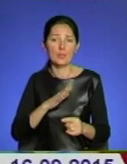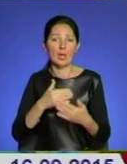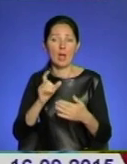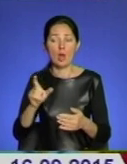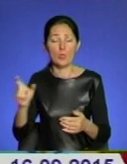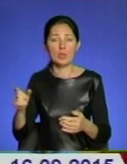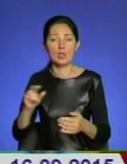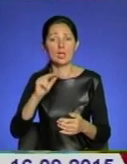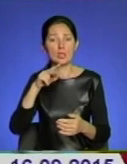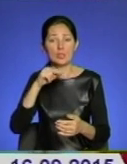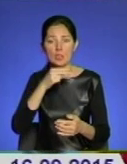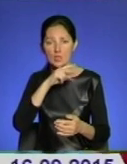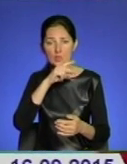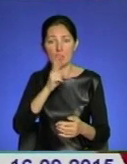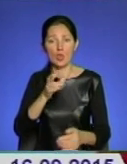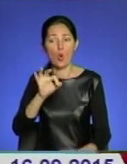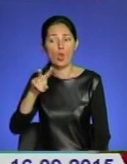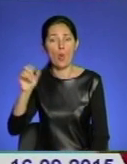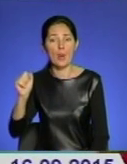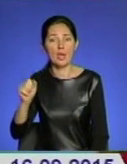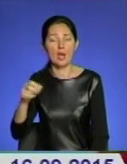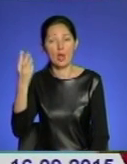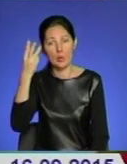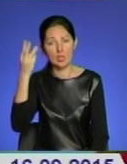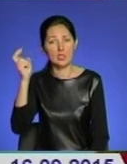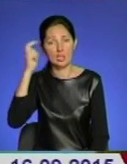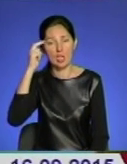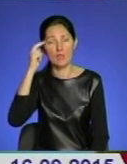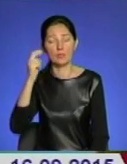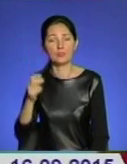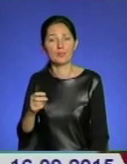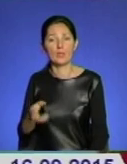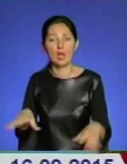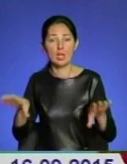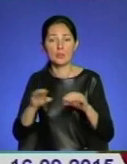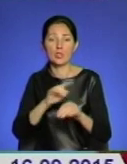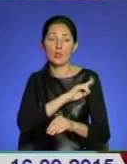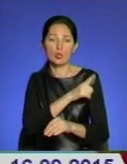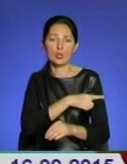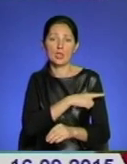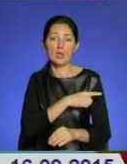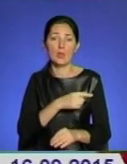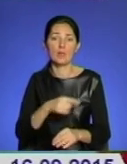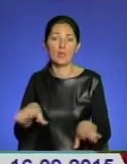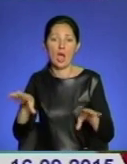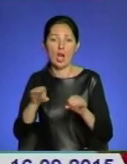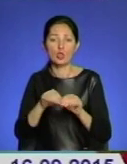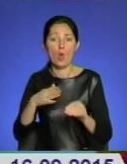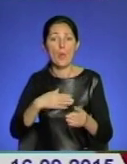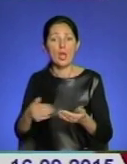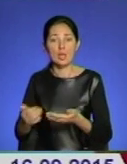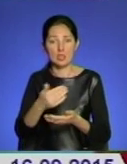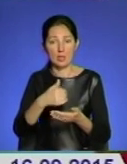громадяни Чернівців, міста Коломиї, Хмельницького та Києва. І спільними зусиллями разом ми